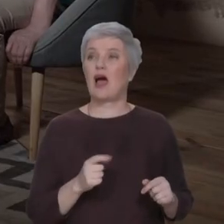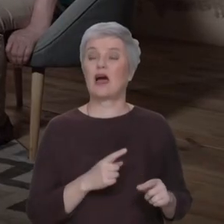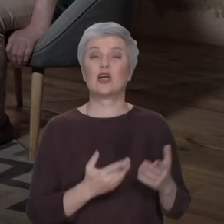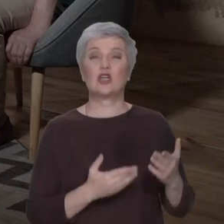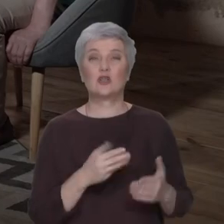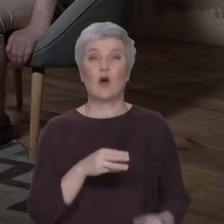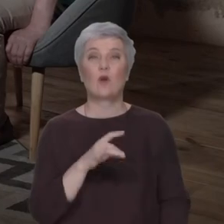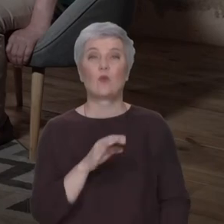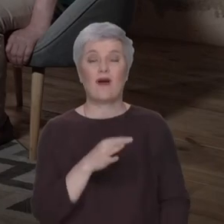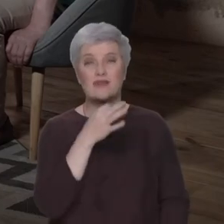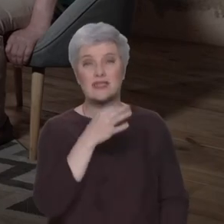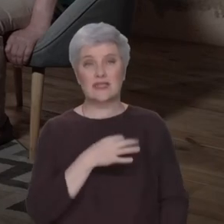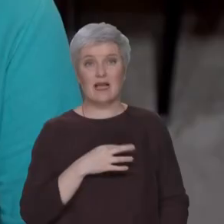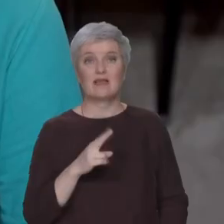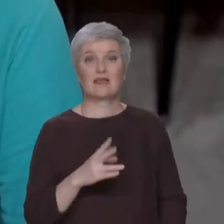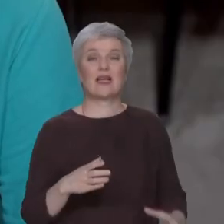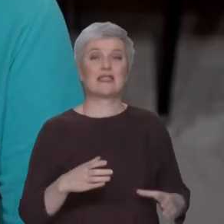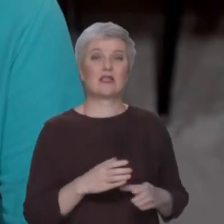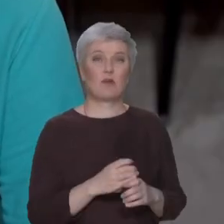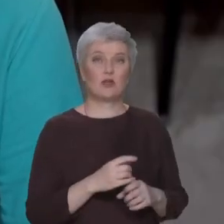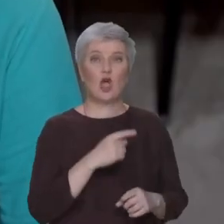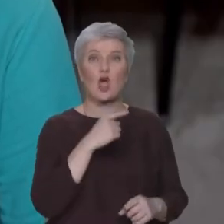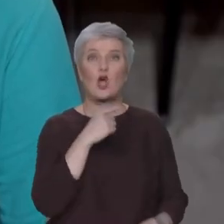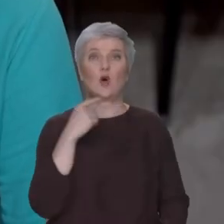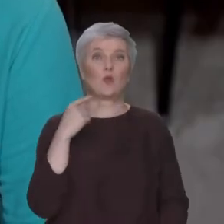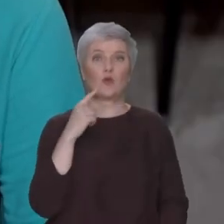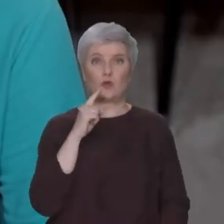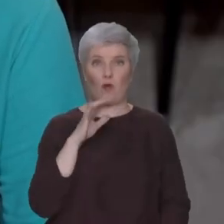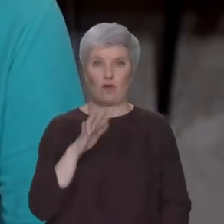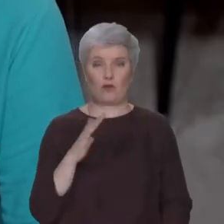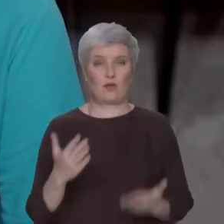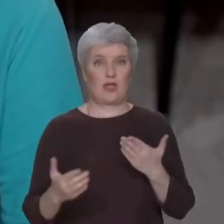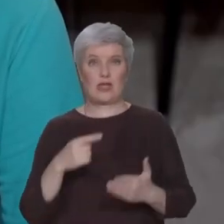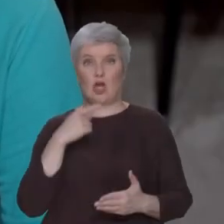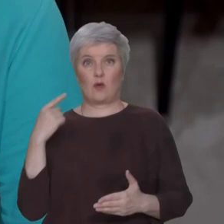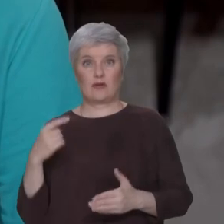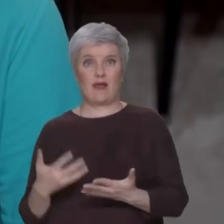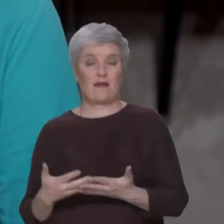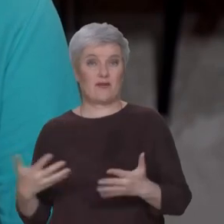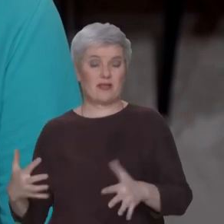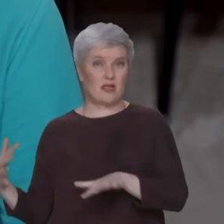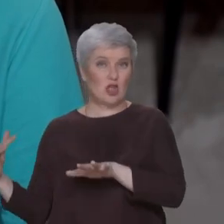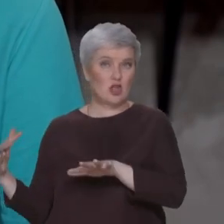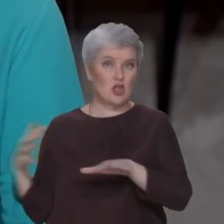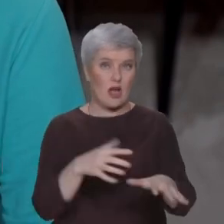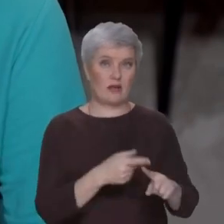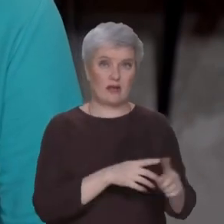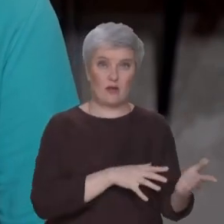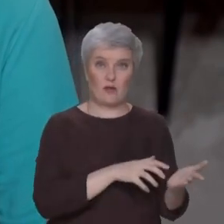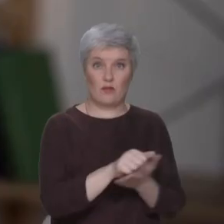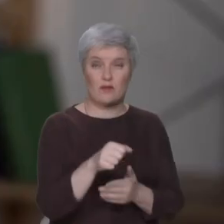рецепт, як зменшити русофобію, коли Росія є відкритим шакалом, який вбиває тисячі